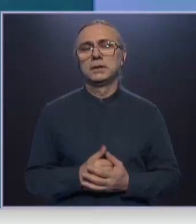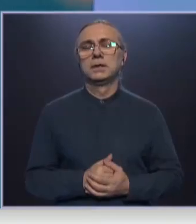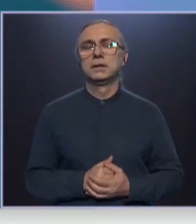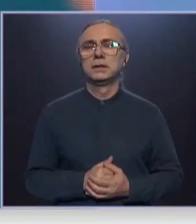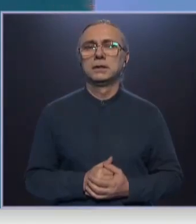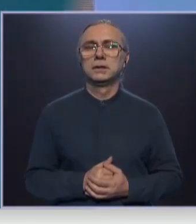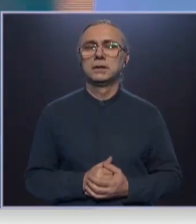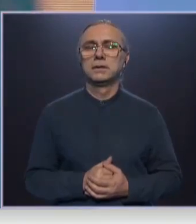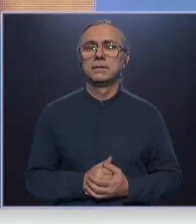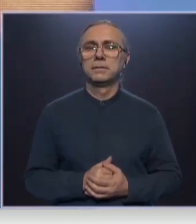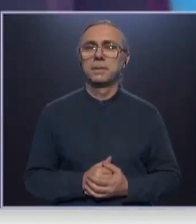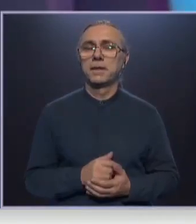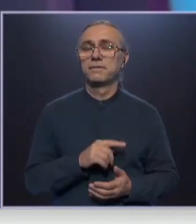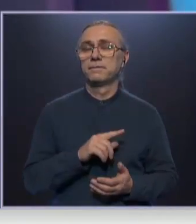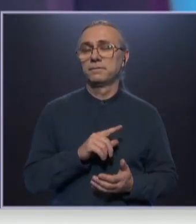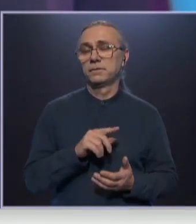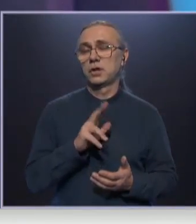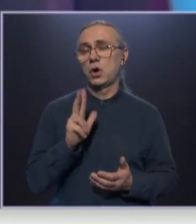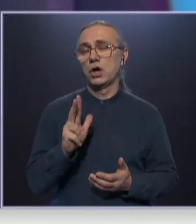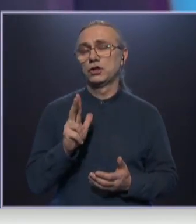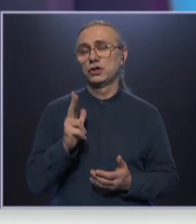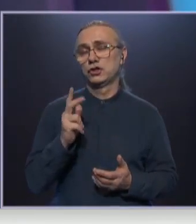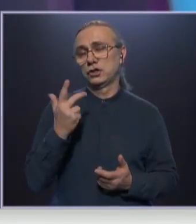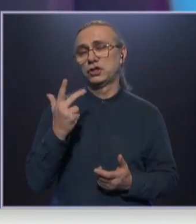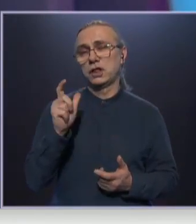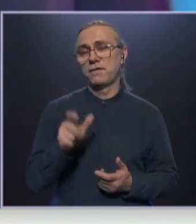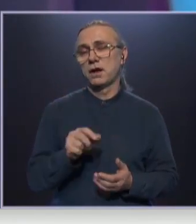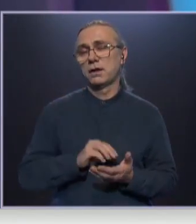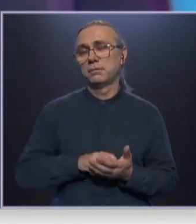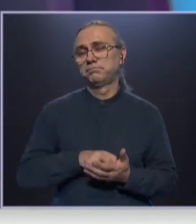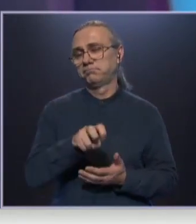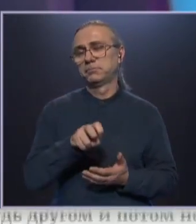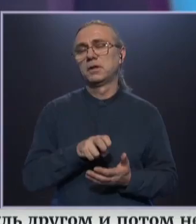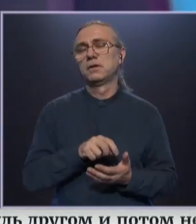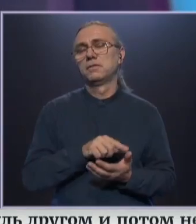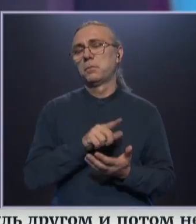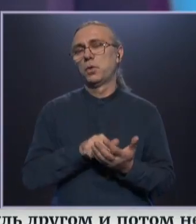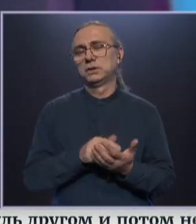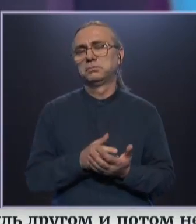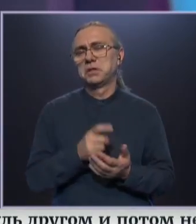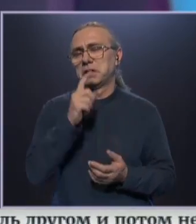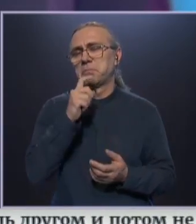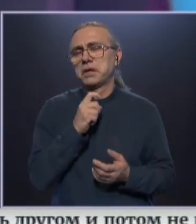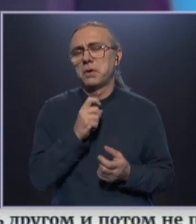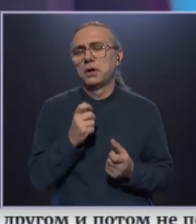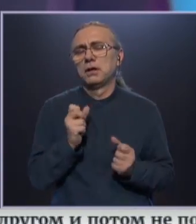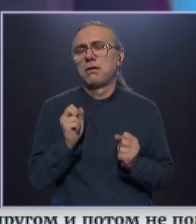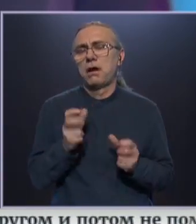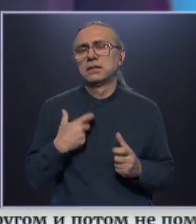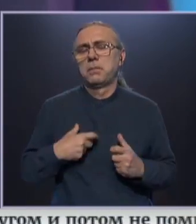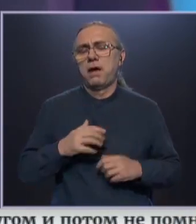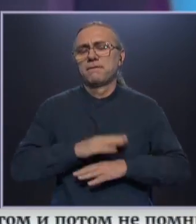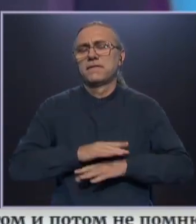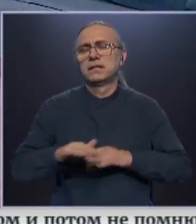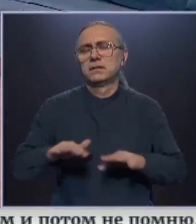французский, тем не менее, вот как минимум трое человек написали про то, что они не понимают, как вести себя накануне праздников. Потому что